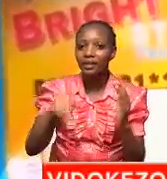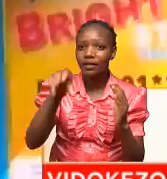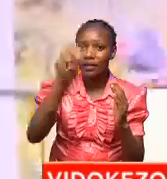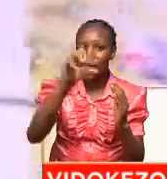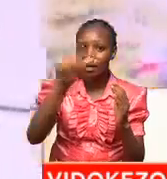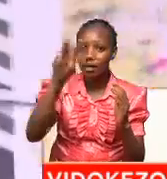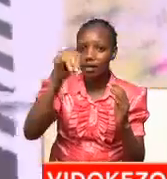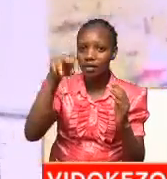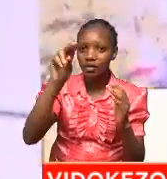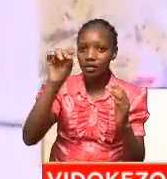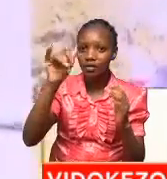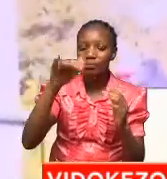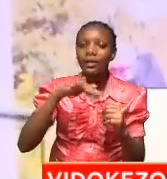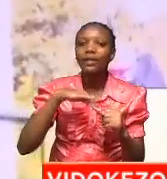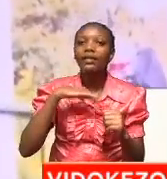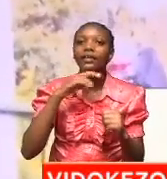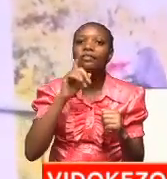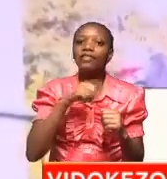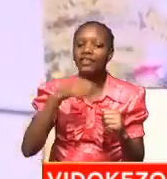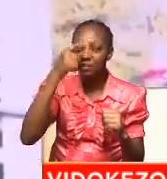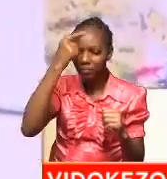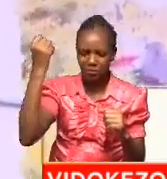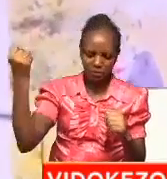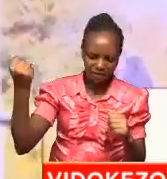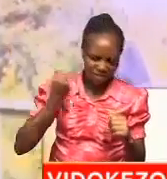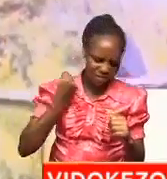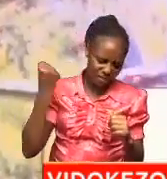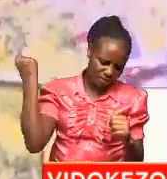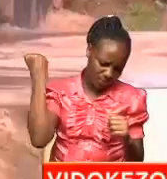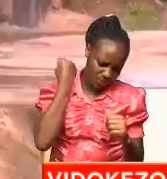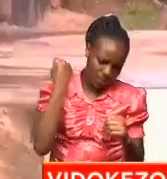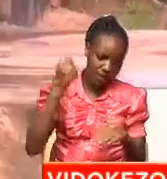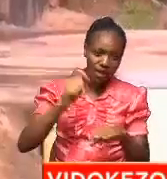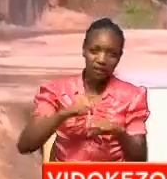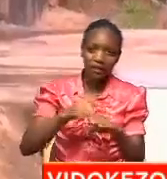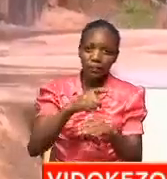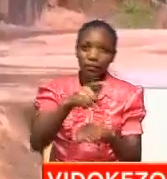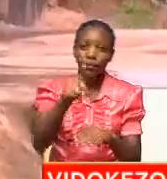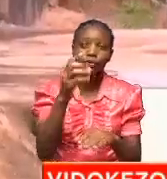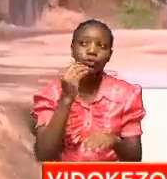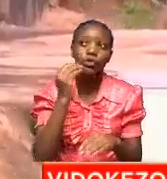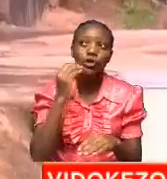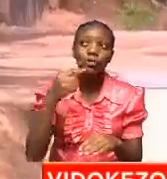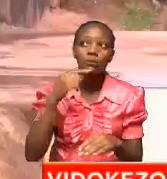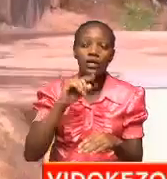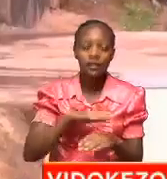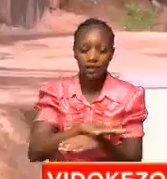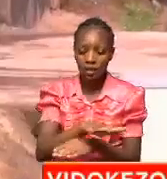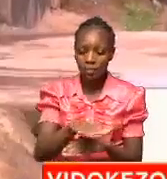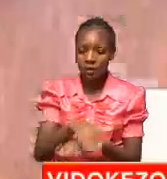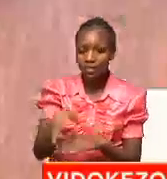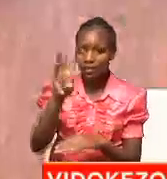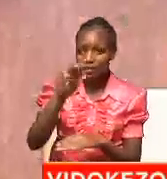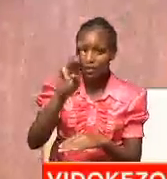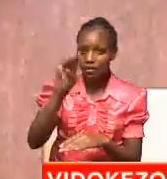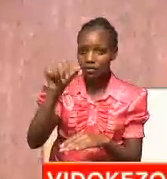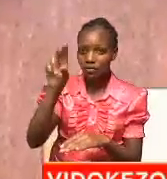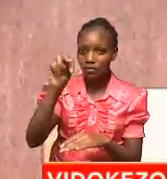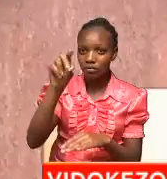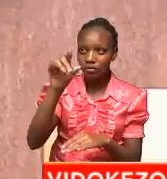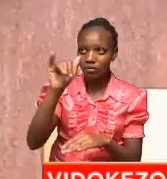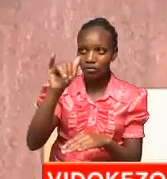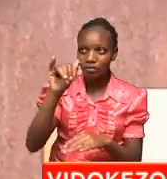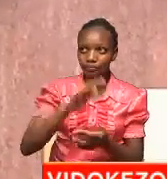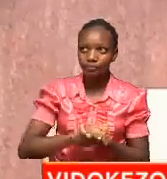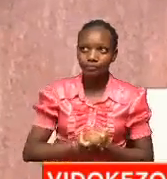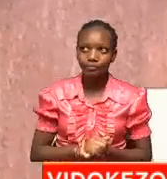Washira aliuawa kwa kudungwa visu mara kadhaa akiwa kwenye lango la kuingia nyumbani kwake mtaa wa Mwanzo. So vile